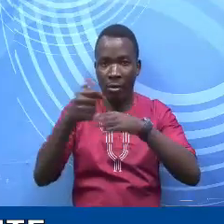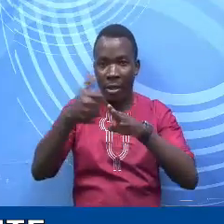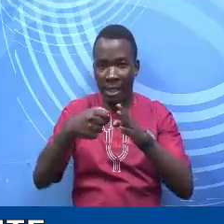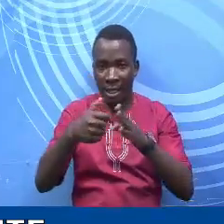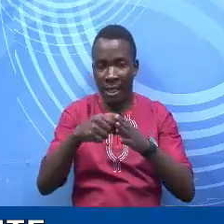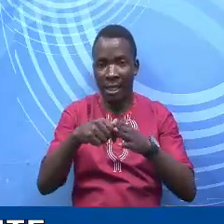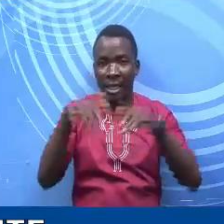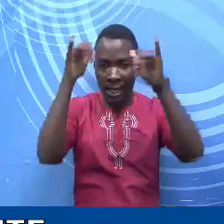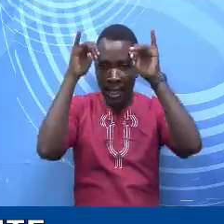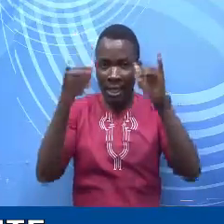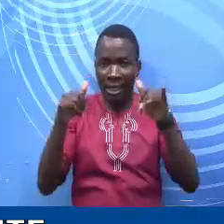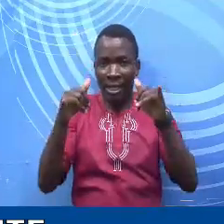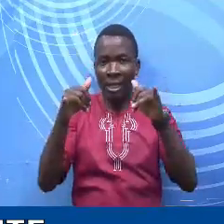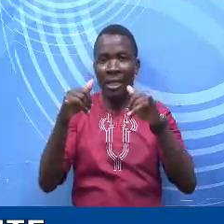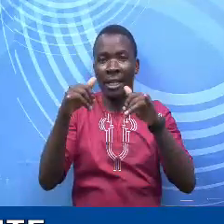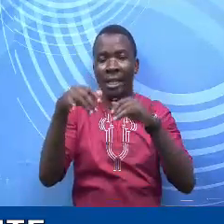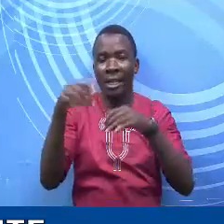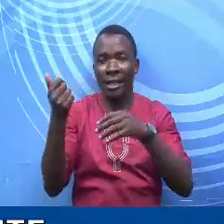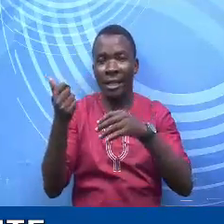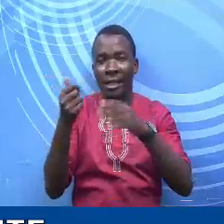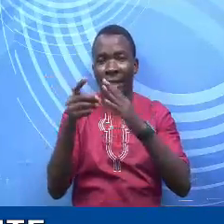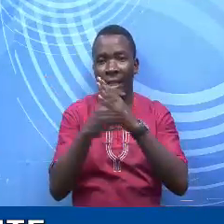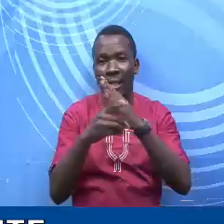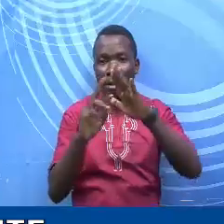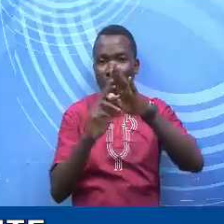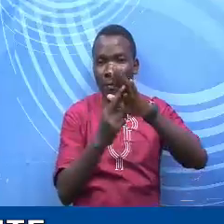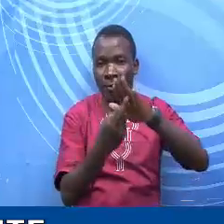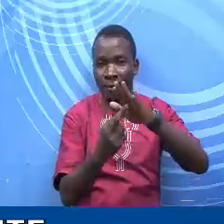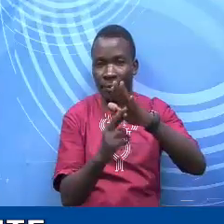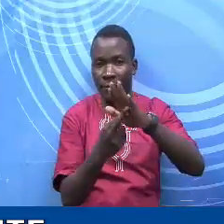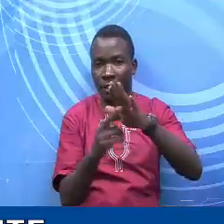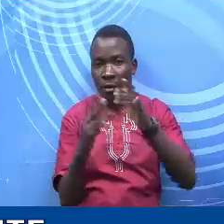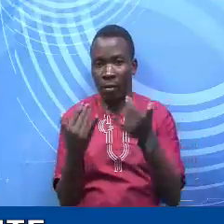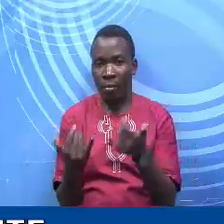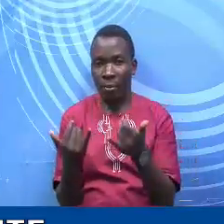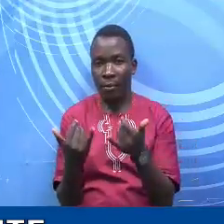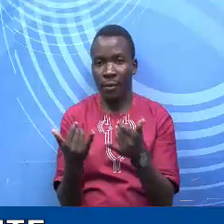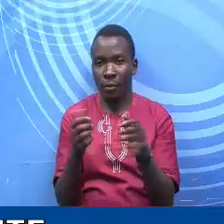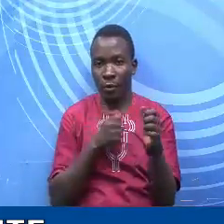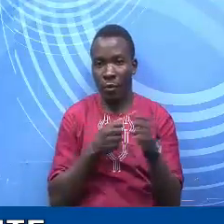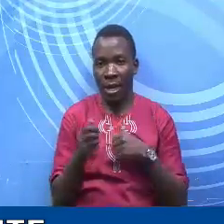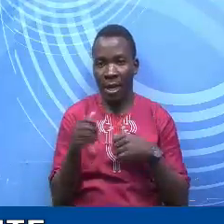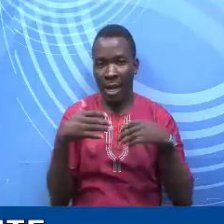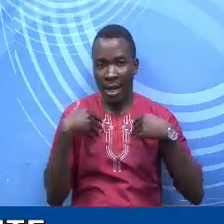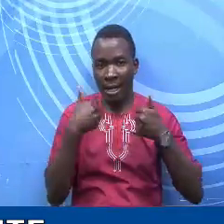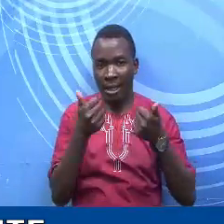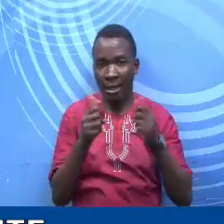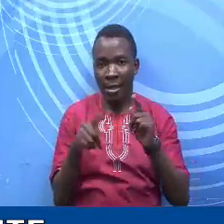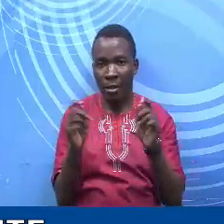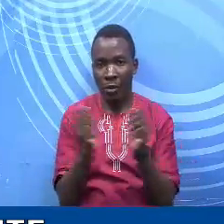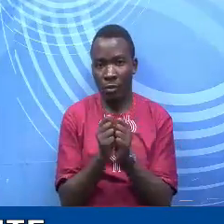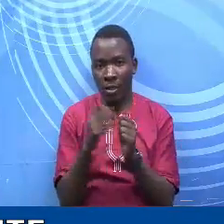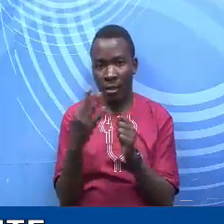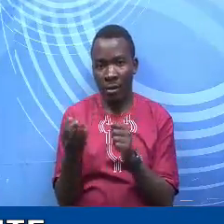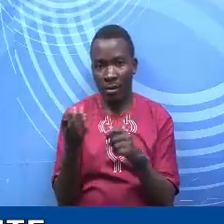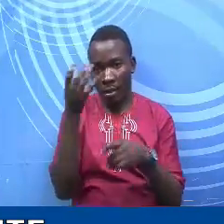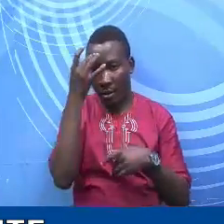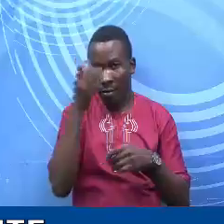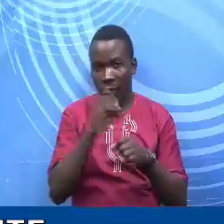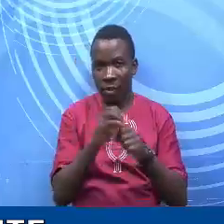Nyabihu, Nyamasheke ndetse na akarere ka Rutsiro. Uyu munsi kandi mu Rwanda hakize abagera kuri 13 icyorezo